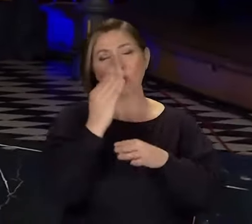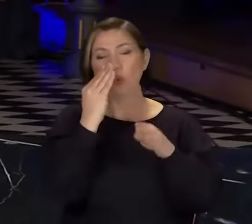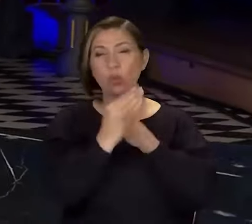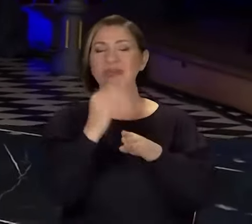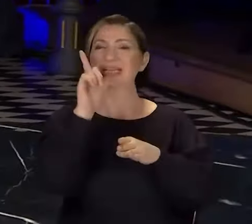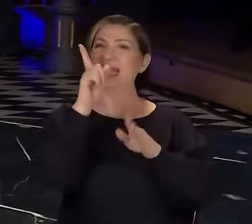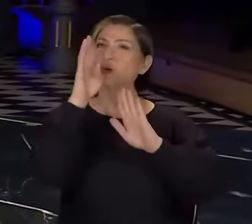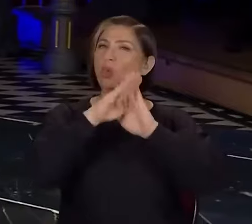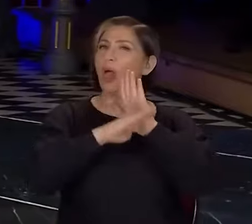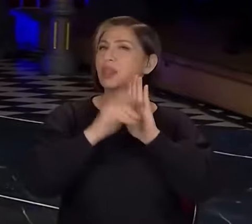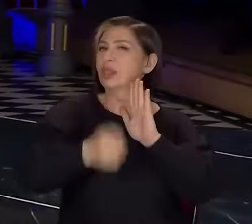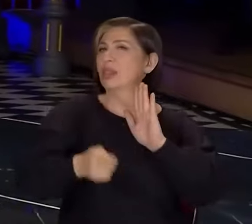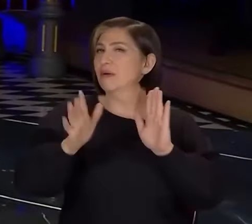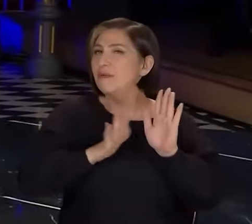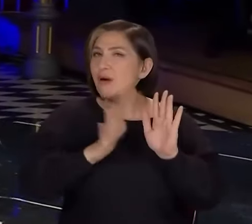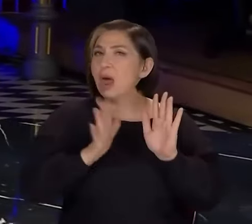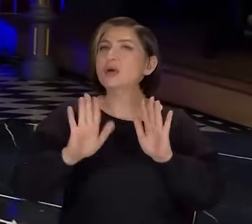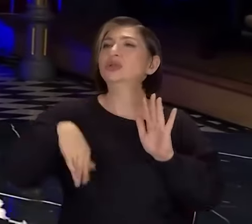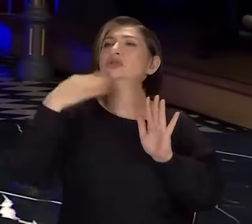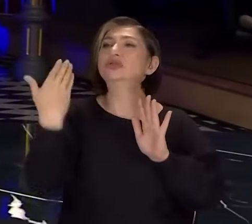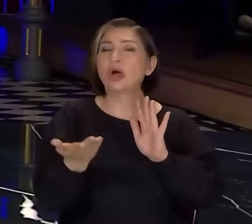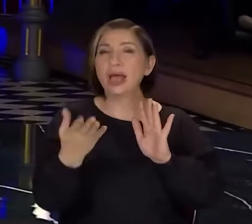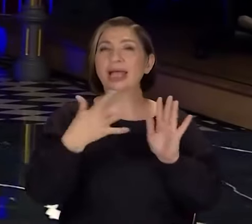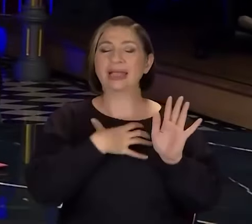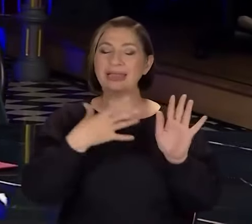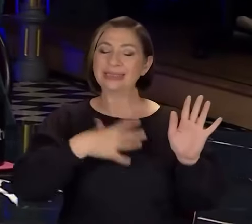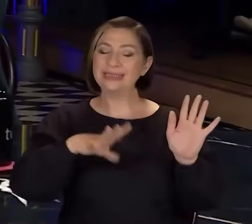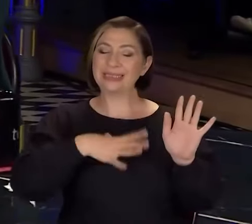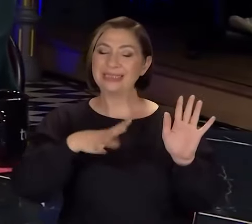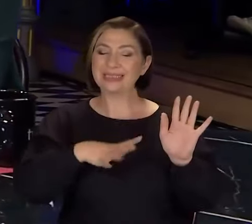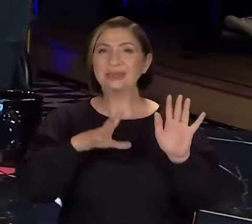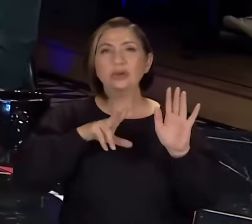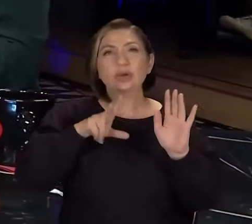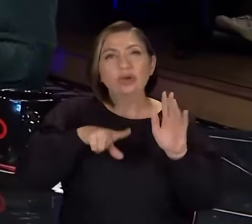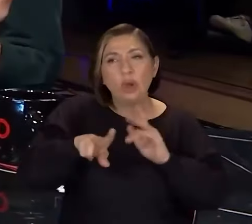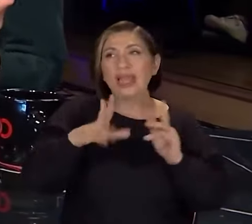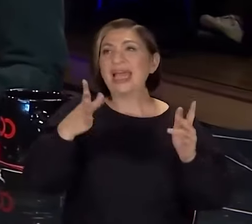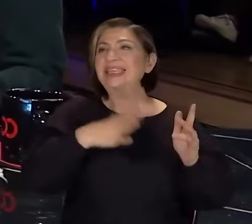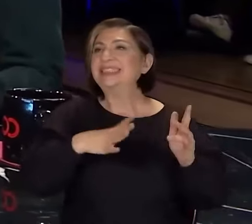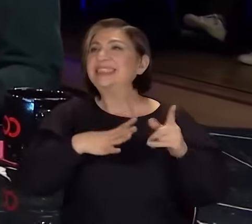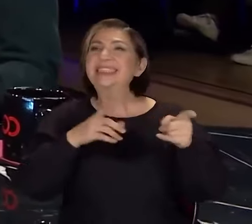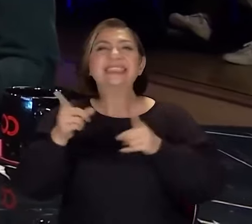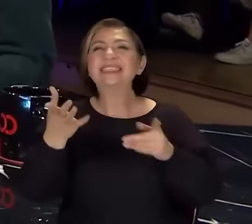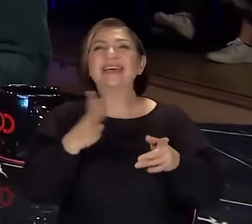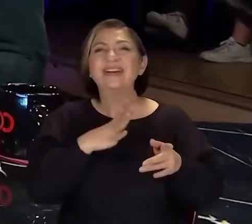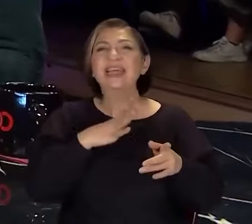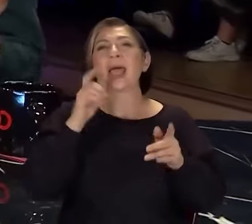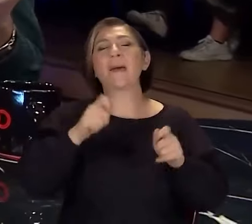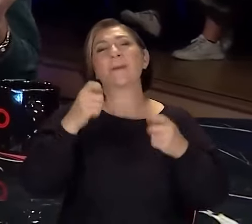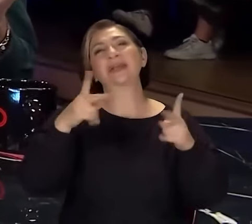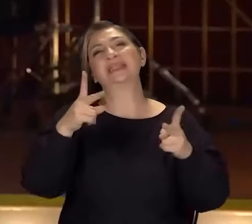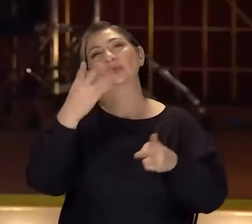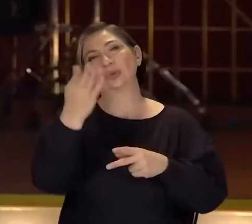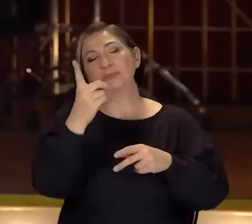uyulması gereken kurallara uyuyorsun. Daha sonra kendi istediğin yönde istediğin şeyi yapabilme imkanına sahip